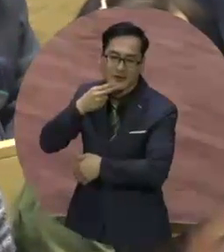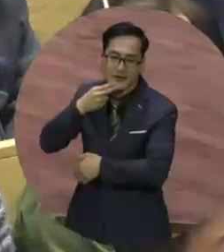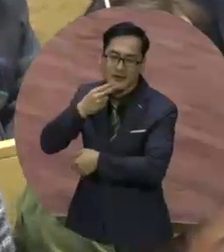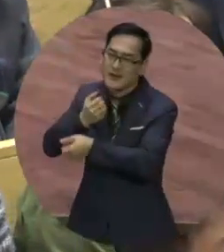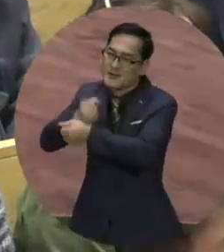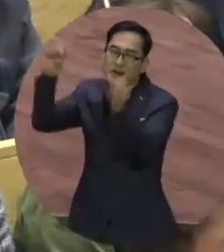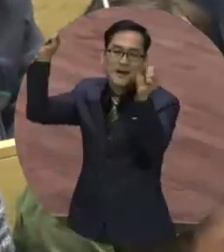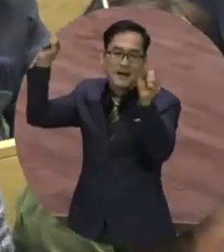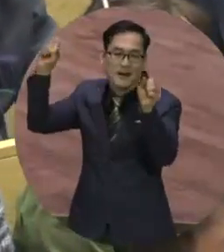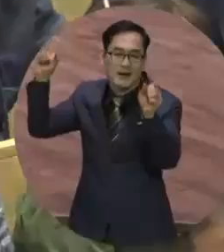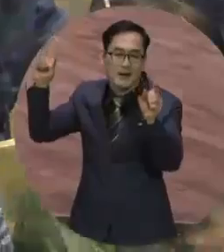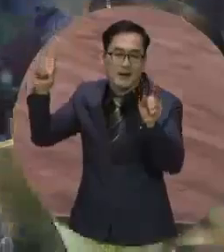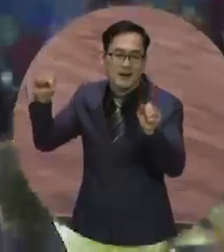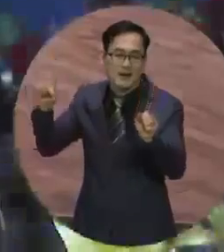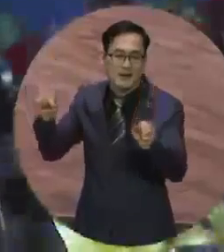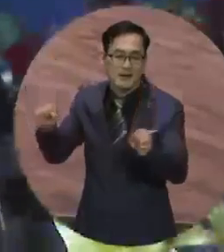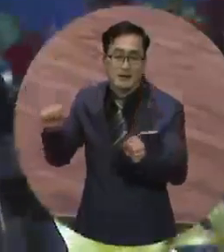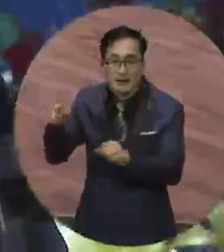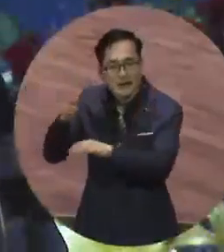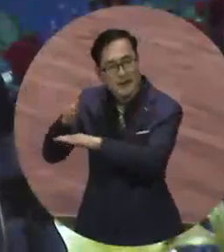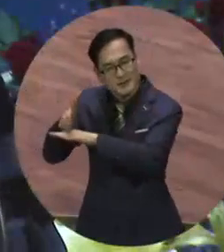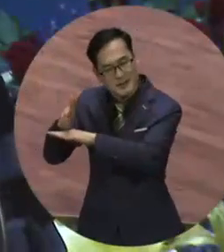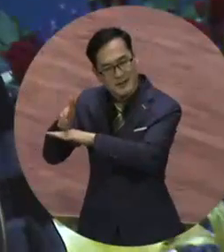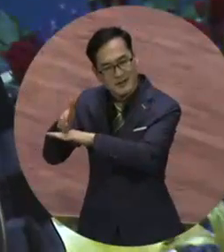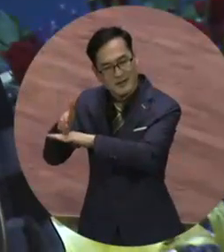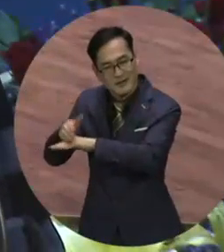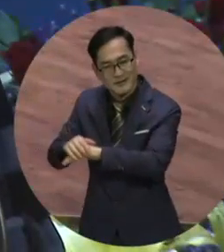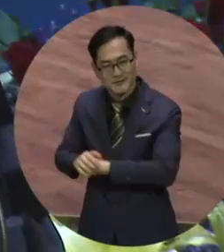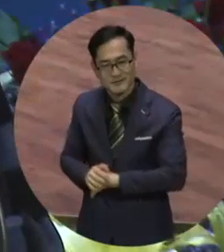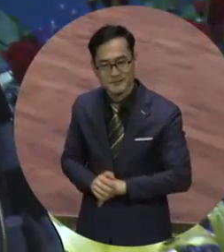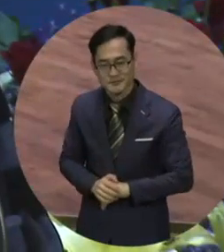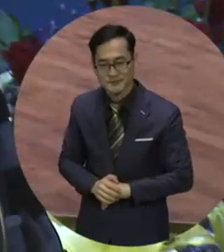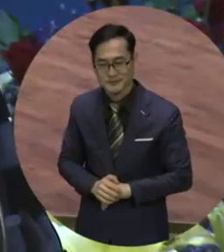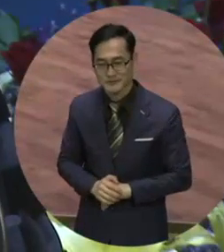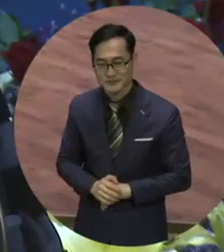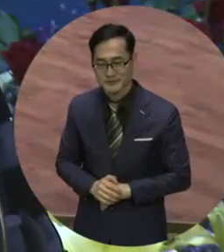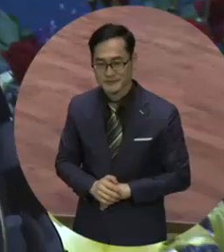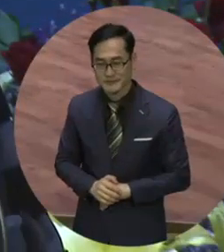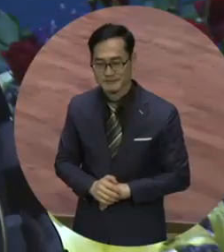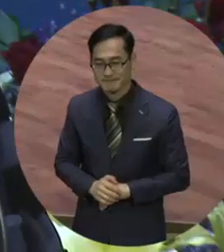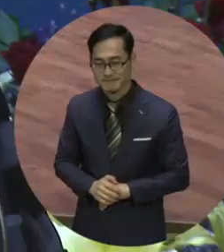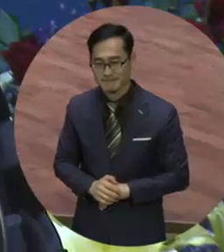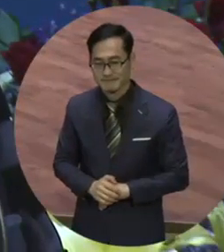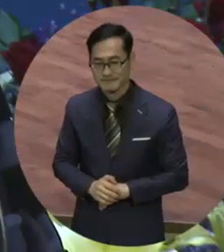없어요. 하나님의 자녀. 하나님 말씀을 순종해서 예수 그리스도를 믿은 사람.